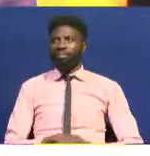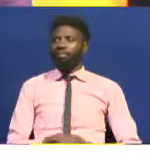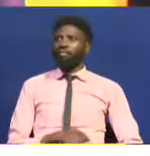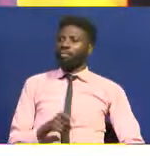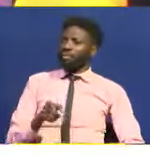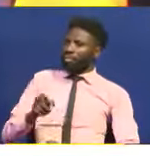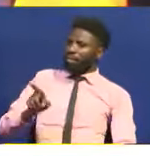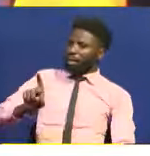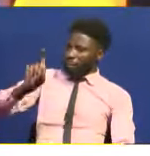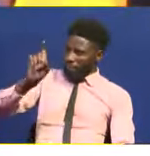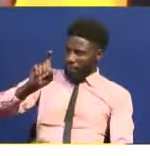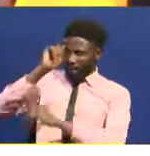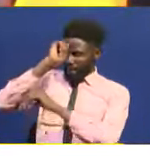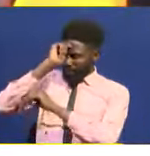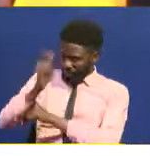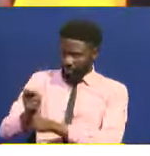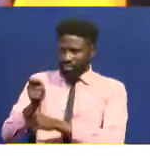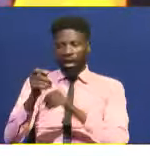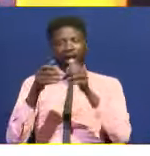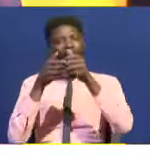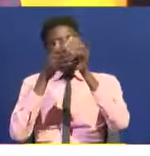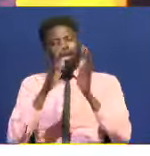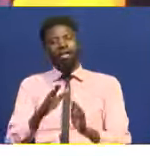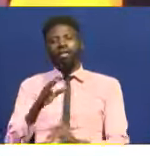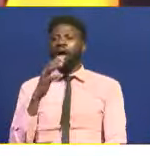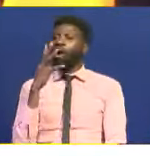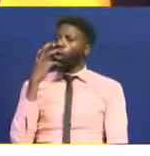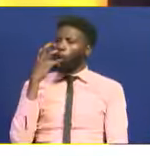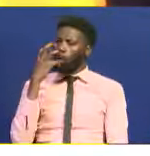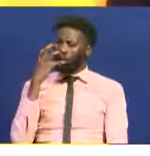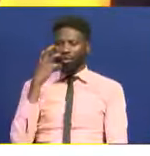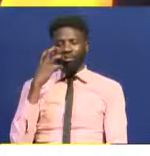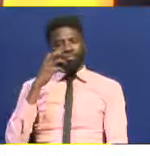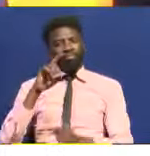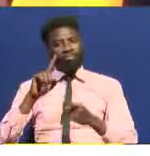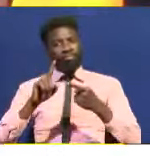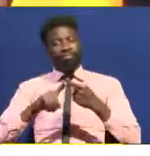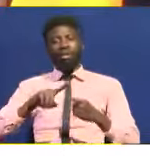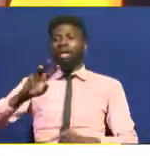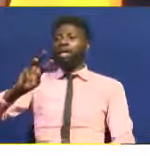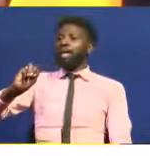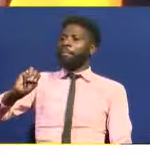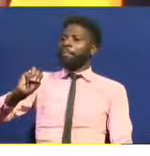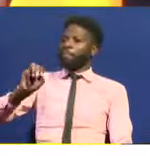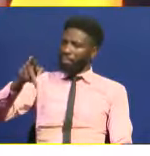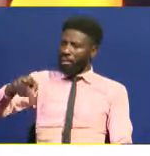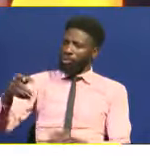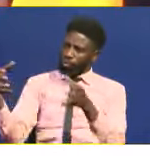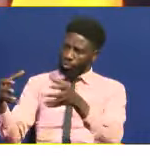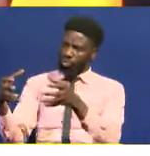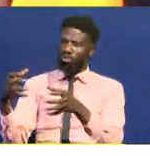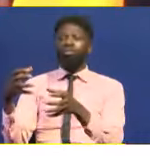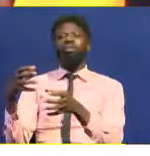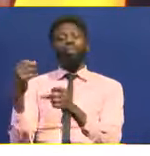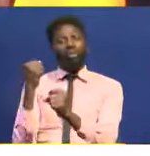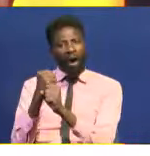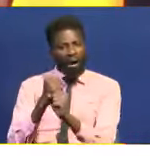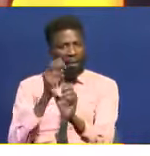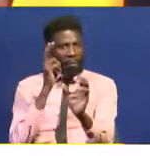Aheshimu viongozi wa chama cha ODM, kuanzia kwa wabunge, wahusike kwa mambo ya